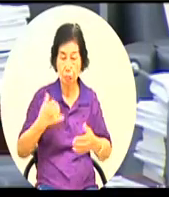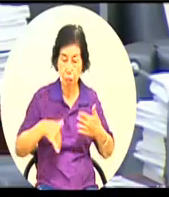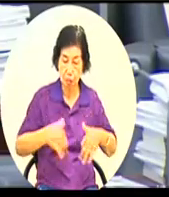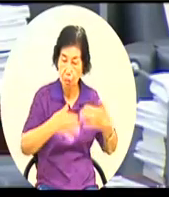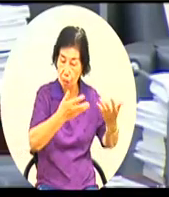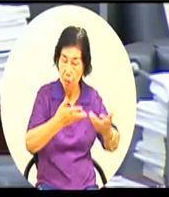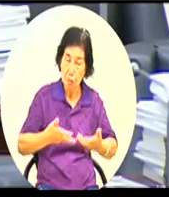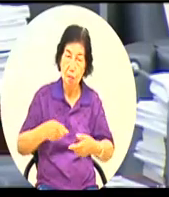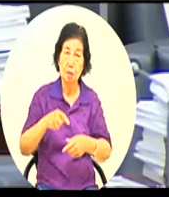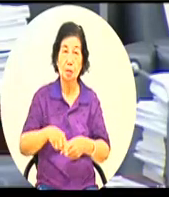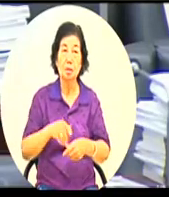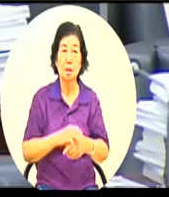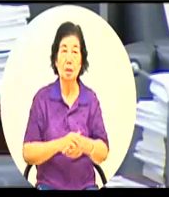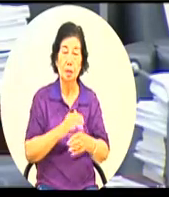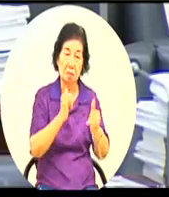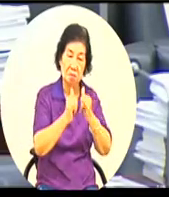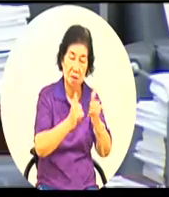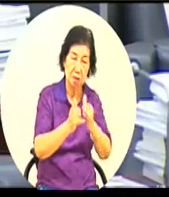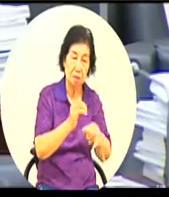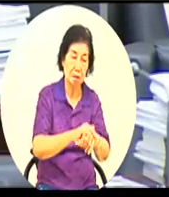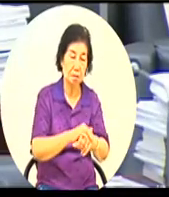百姓苦哈哈，